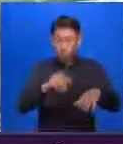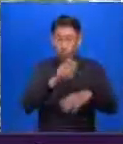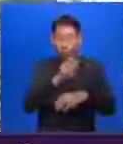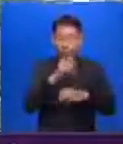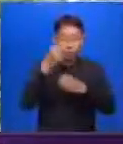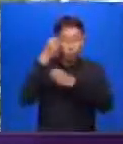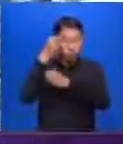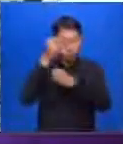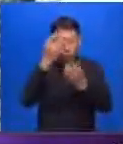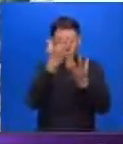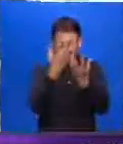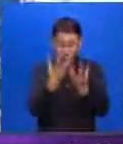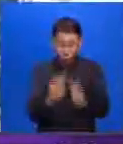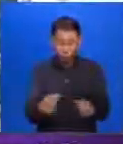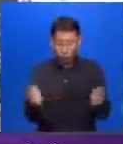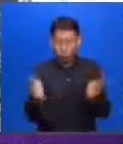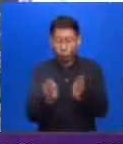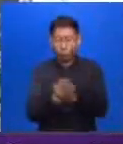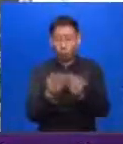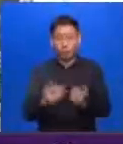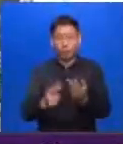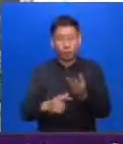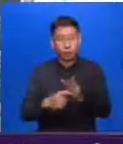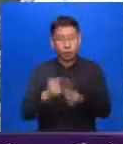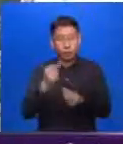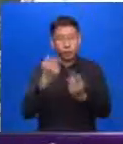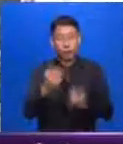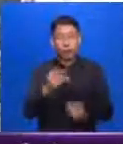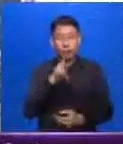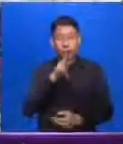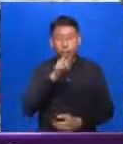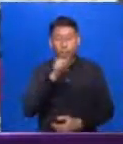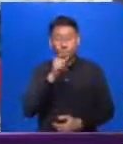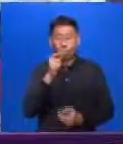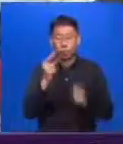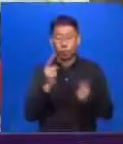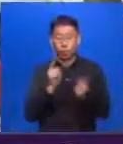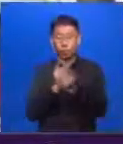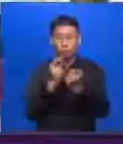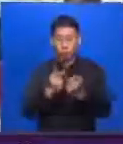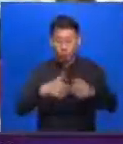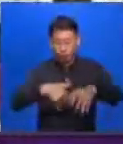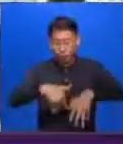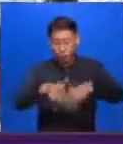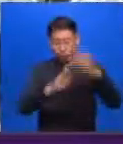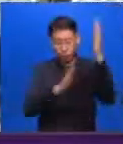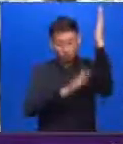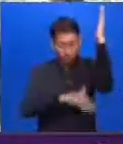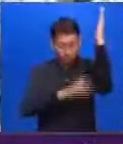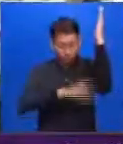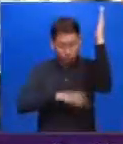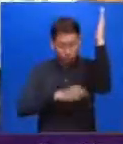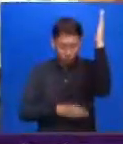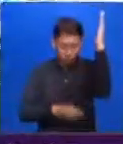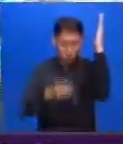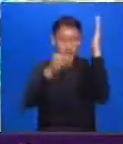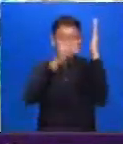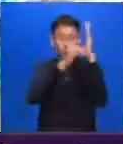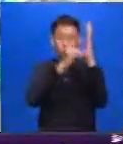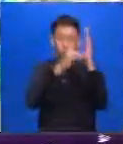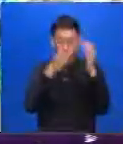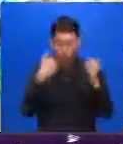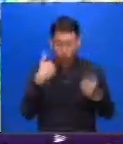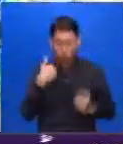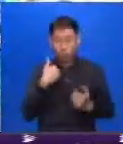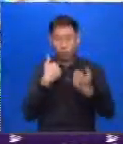บเพิ่งจะเริ่มต้นขึ้นเพราะสุดสัปดาห์ที่ผ่านมาทางการข่าวพบว่ามีประชาชนจากภาคใต้เดินทางมาเข้าร่วมชุมนุมในกรุงเ